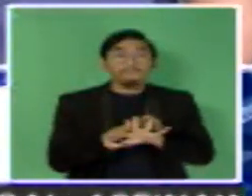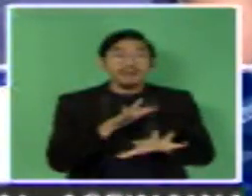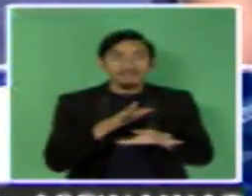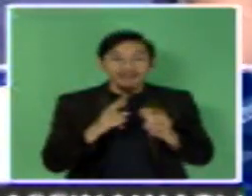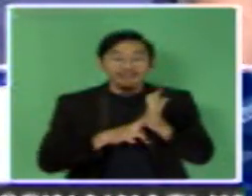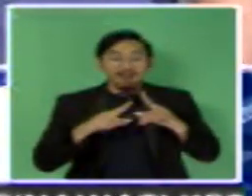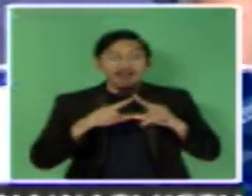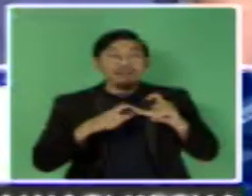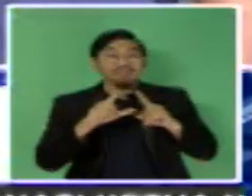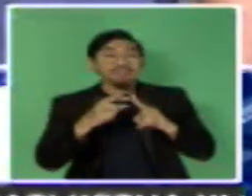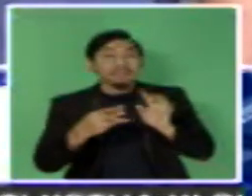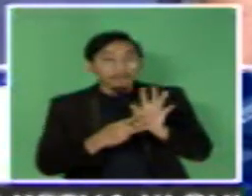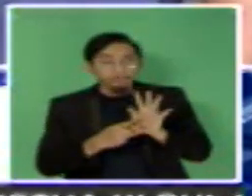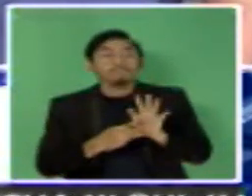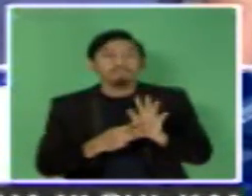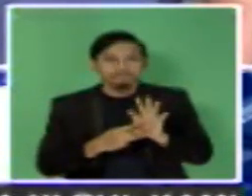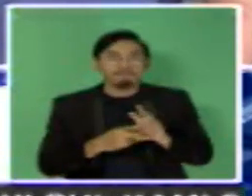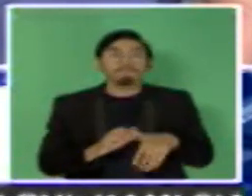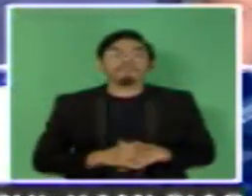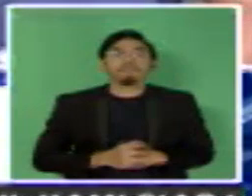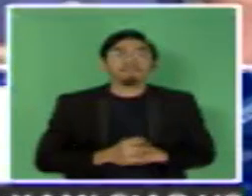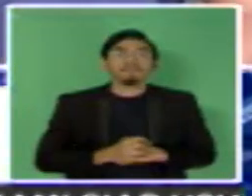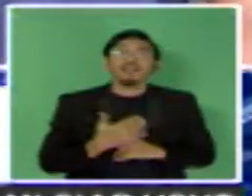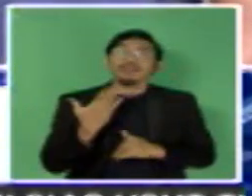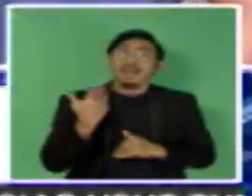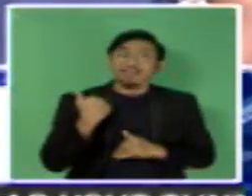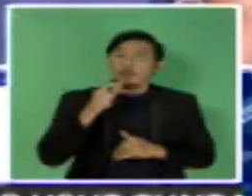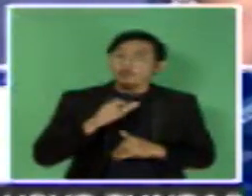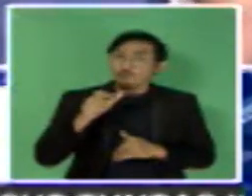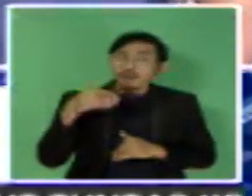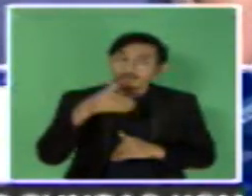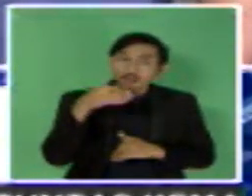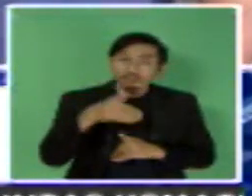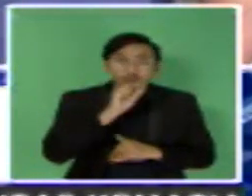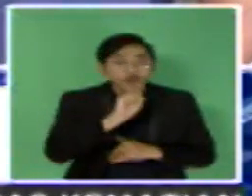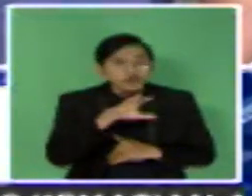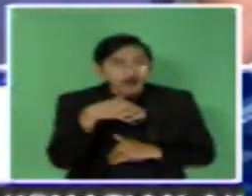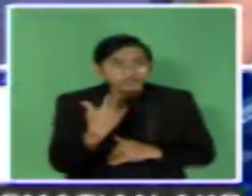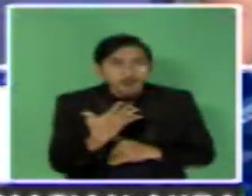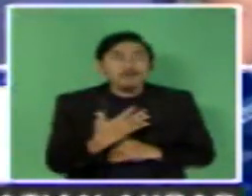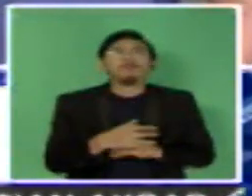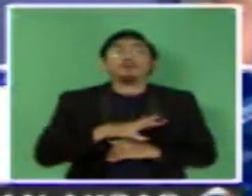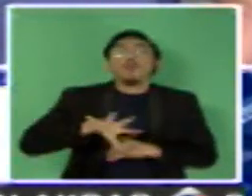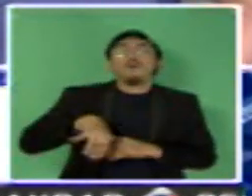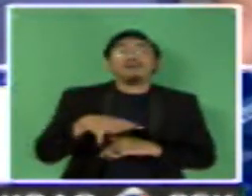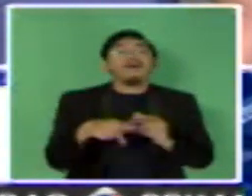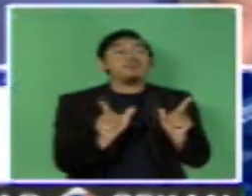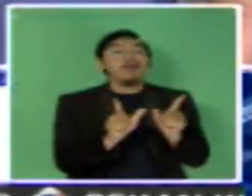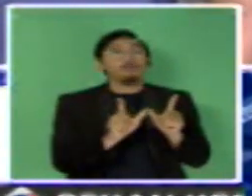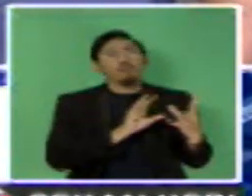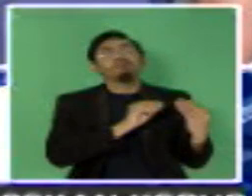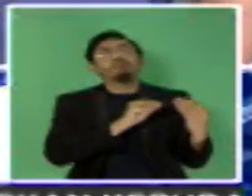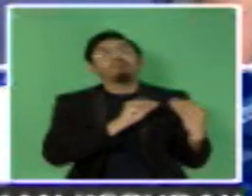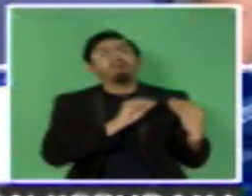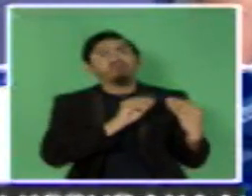mana dari keseluruhannya ini menjelaskan bahwa mereka sudah berkomunikasi dengan keluarga Wiranto yang berada di dalam, dan sampai saat